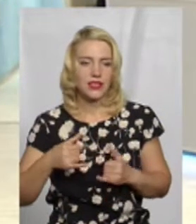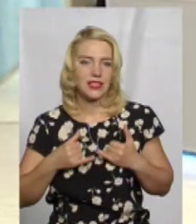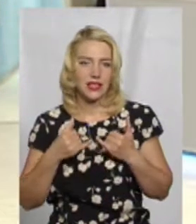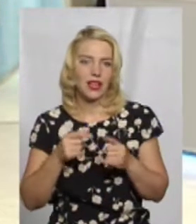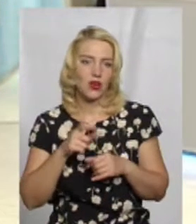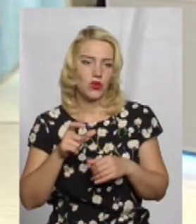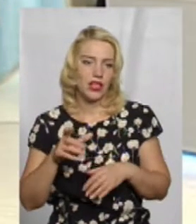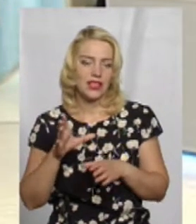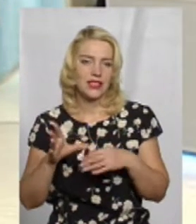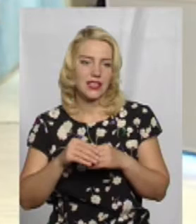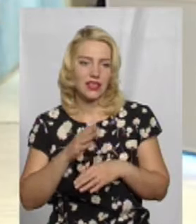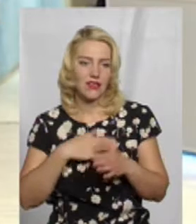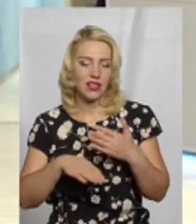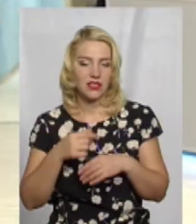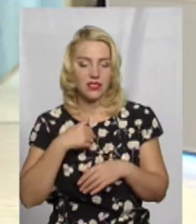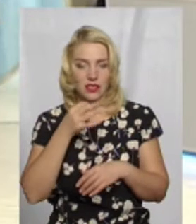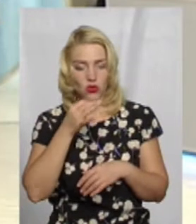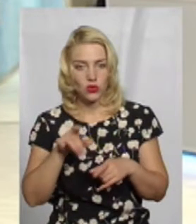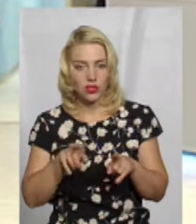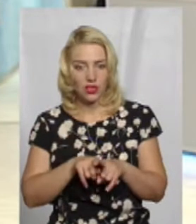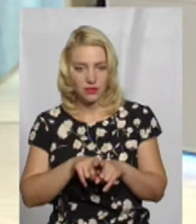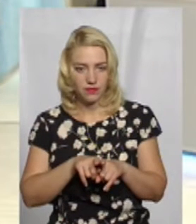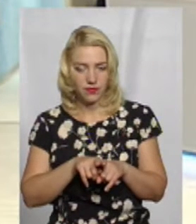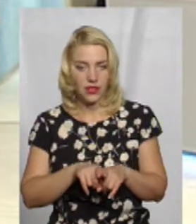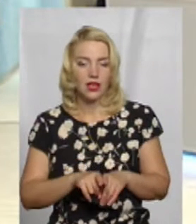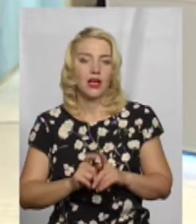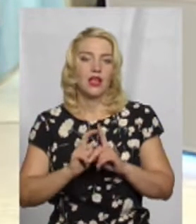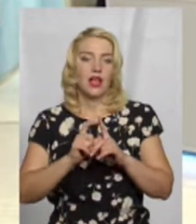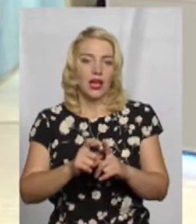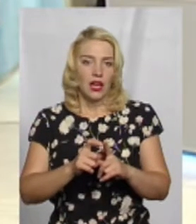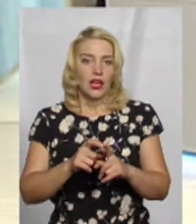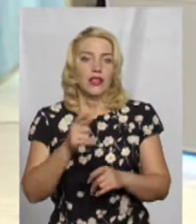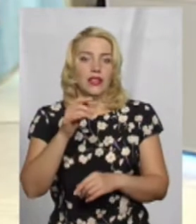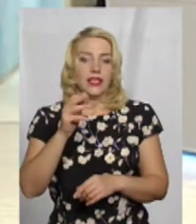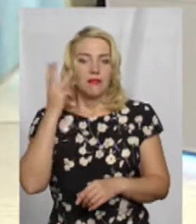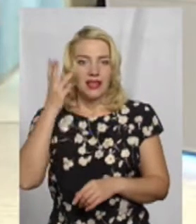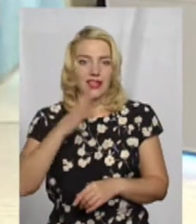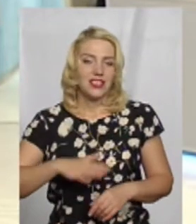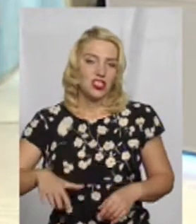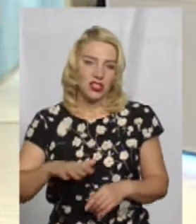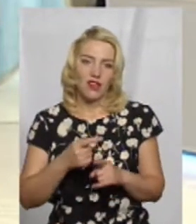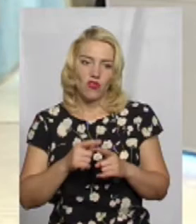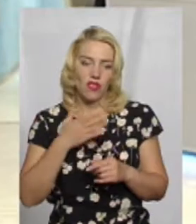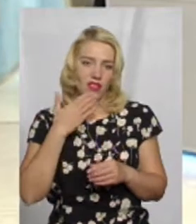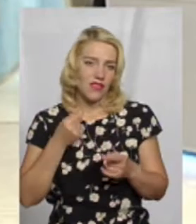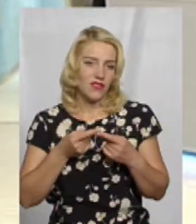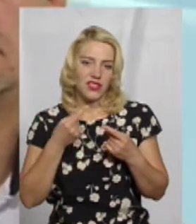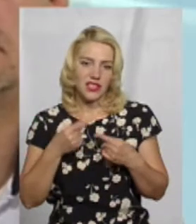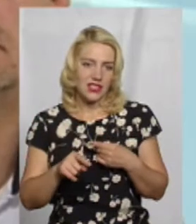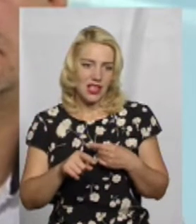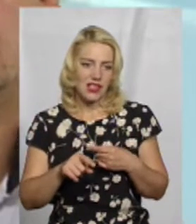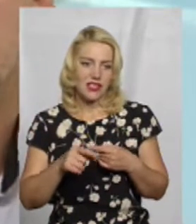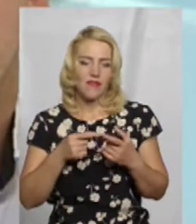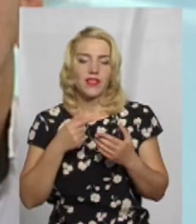інвалідністю? Я скажу так, пані Алло. Хмельниччина, вона не відрізняється